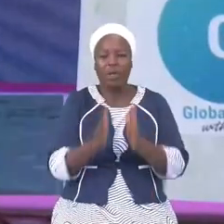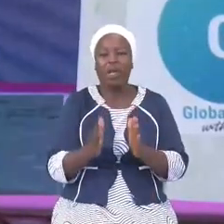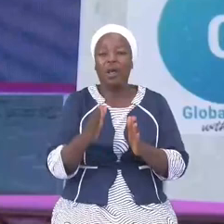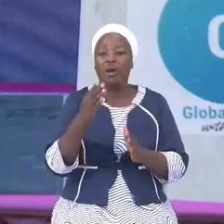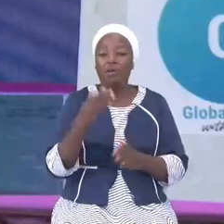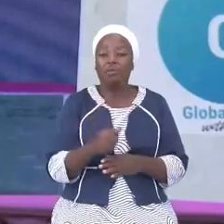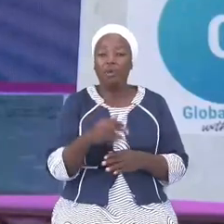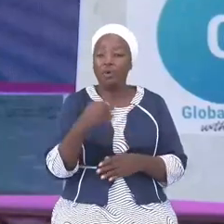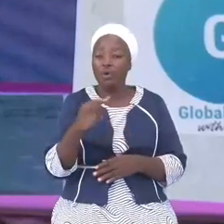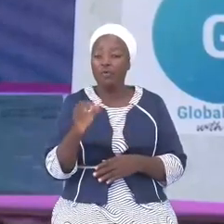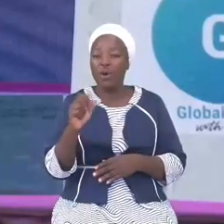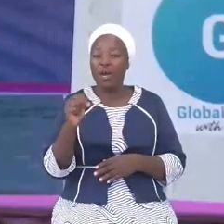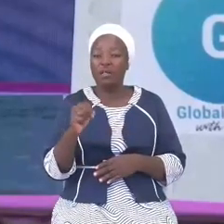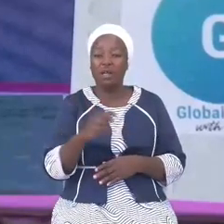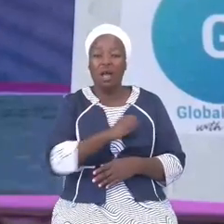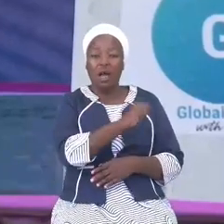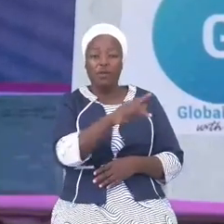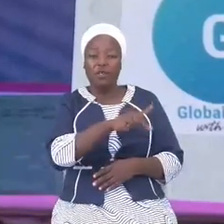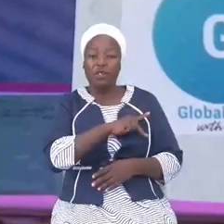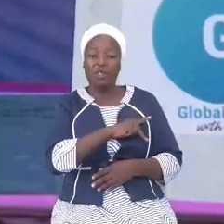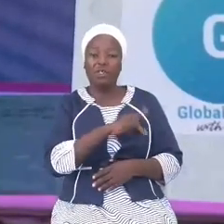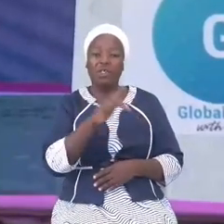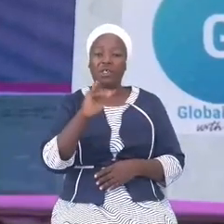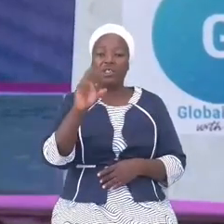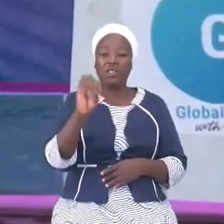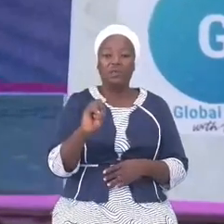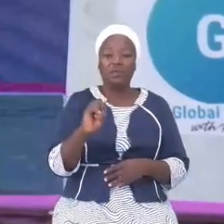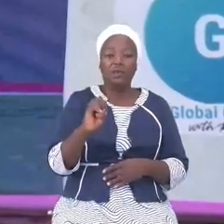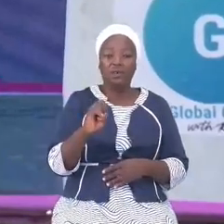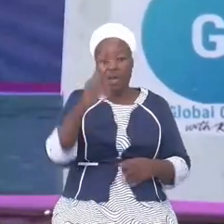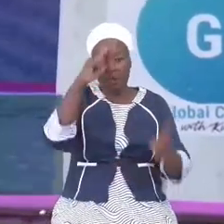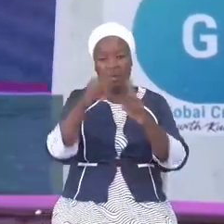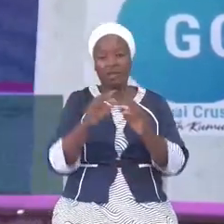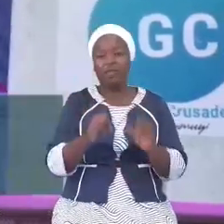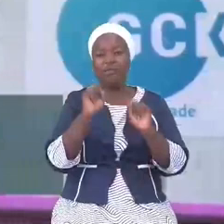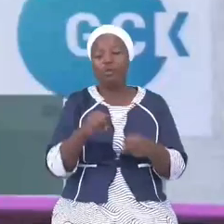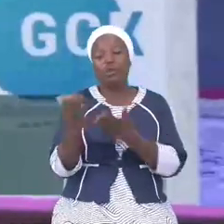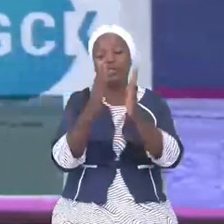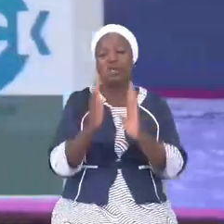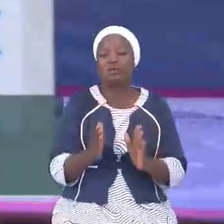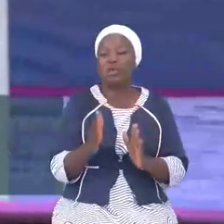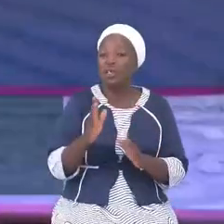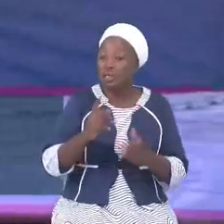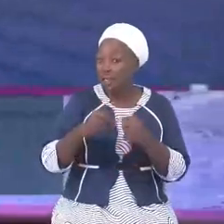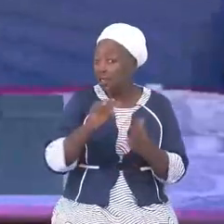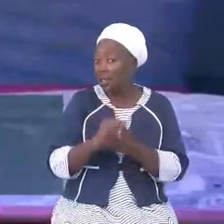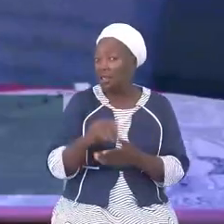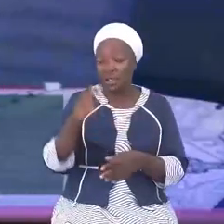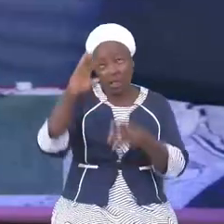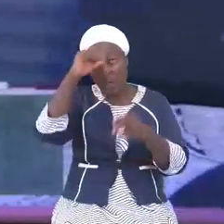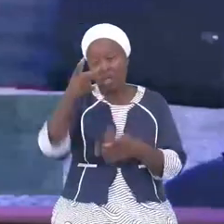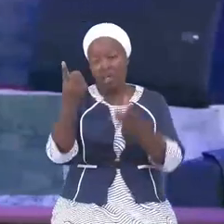serviteur reconnaissant et acceptable. Il est venu à un lieu où il a apprécié